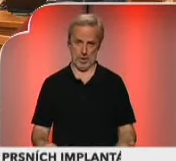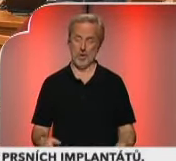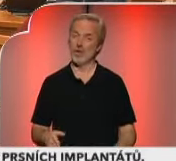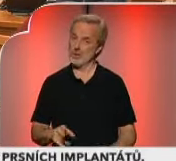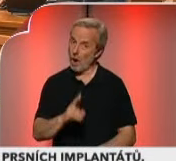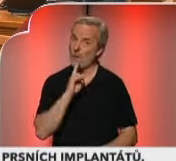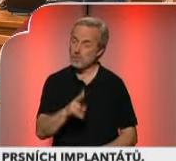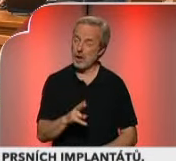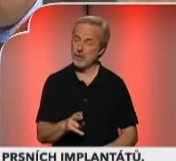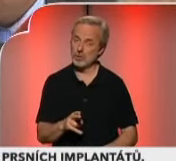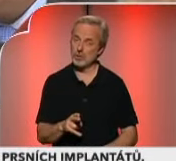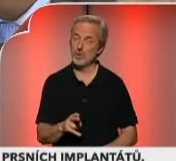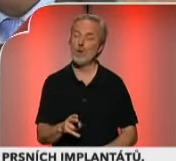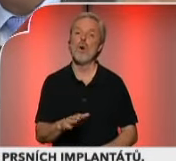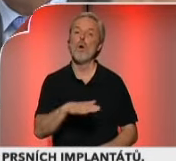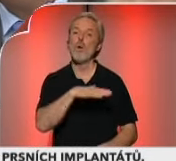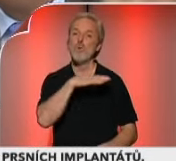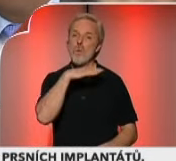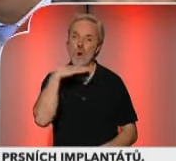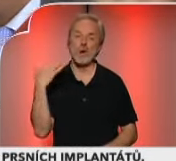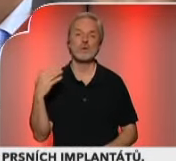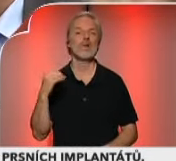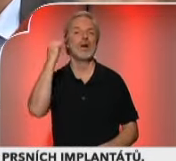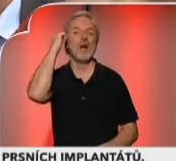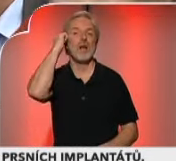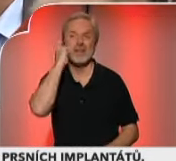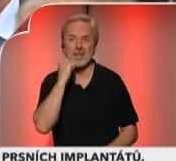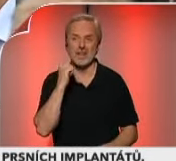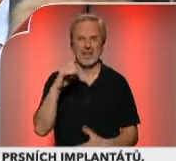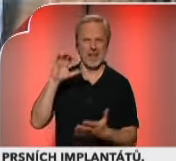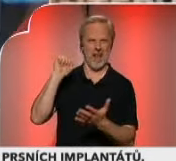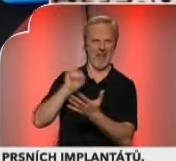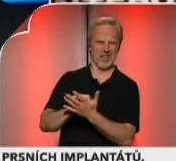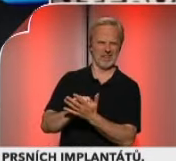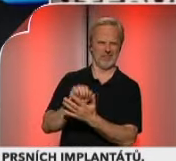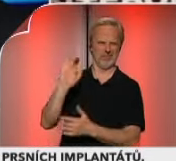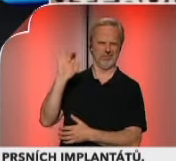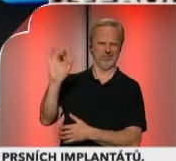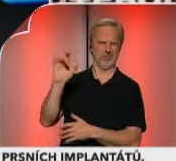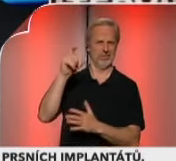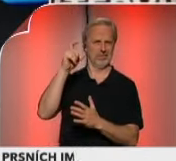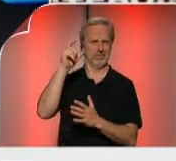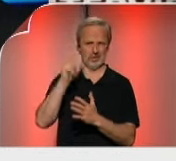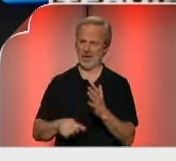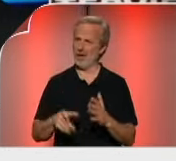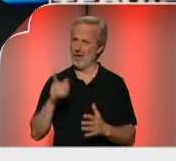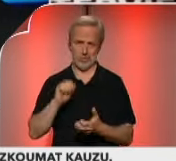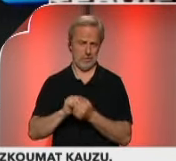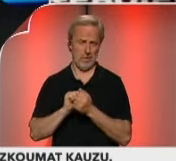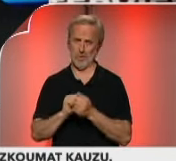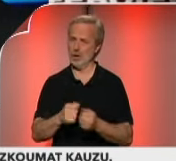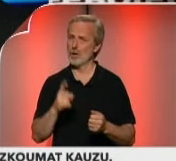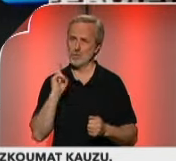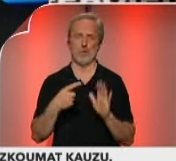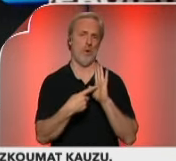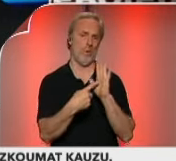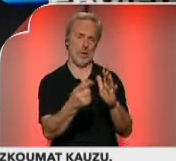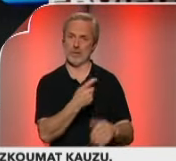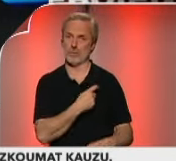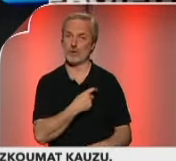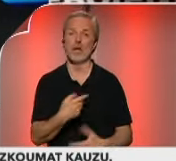dramatické poškození této strany Budeme se z toho dostávat velmi dlouho Já z toho opravdu žádnou radost a zadosti